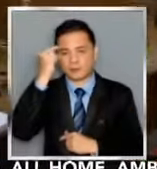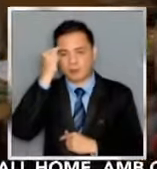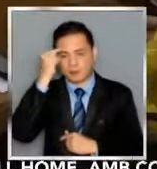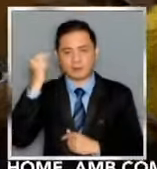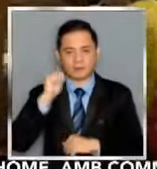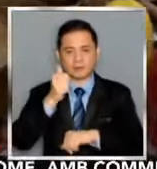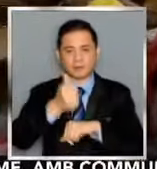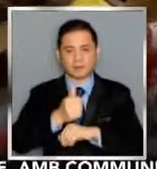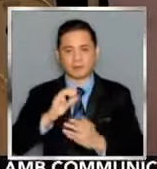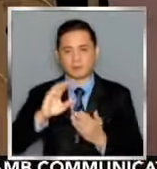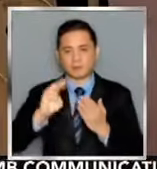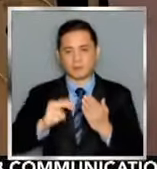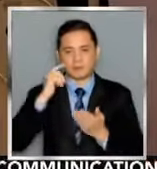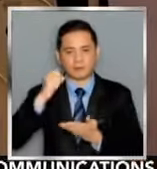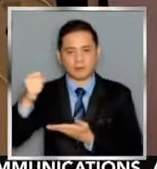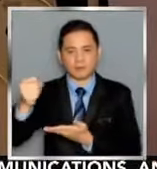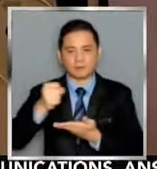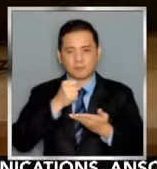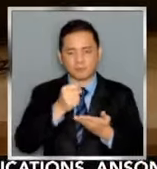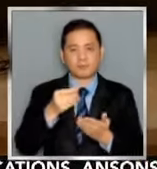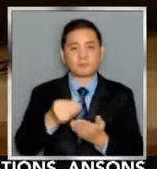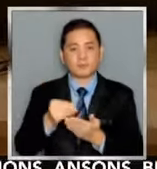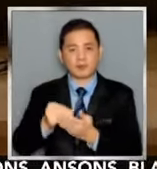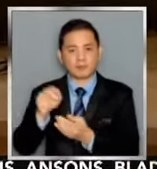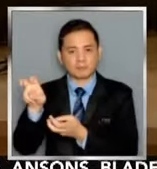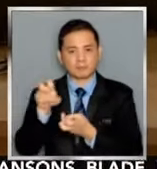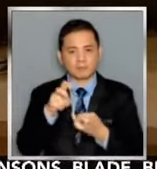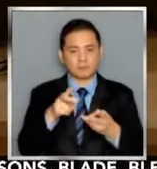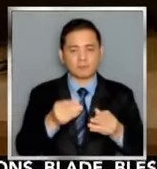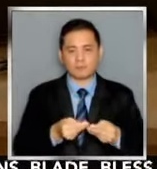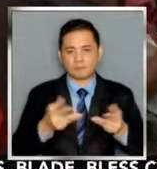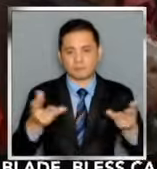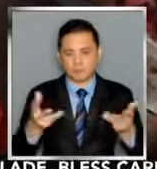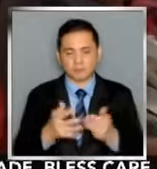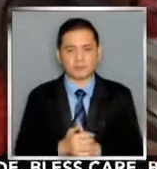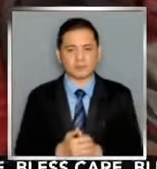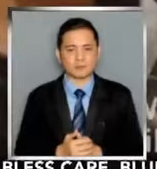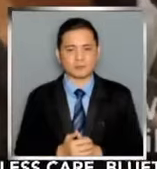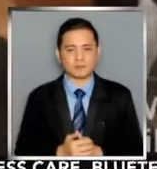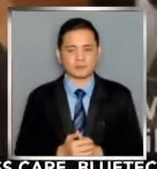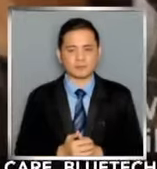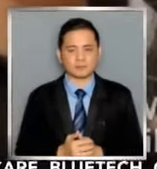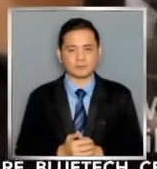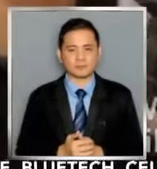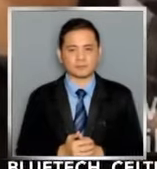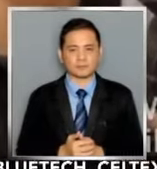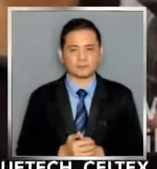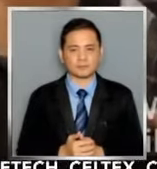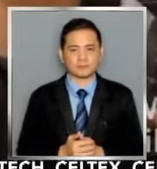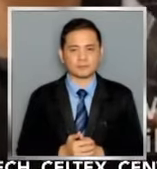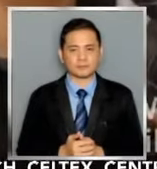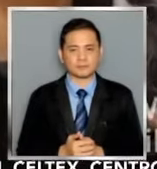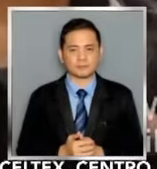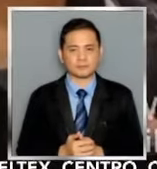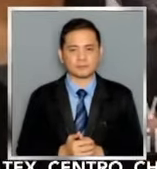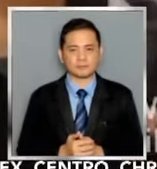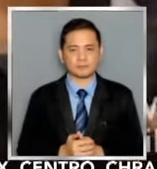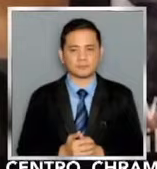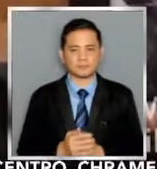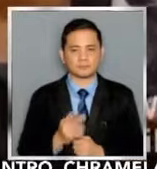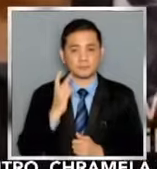cash transfer program para ibsan ang epekto ng walang humpay na inflation. We're considering a